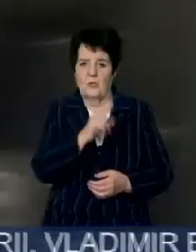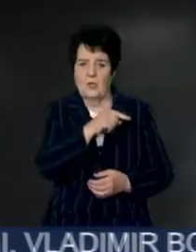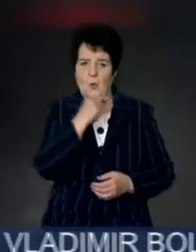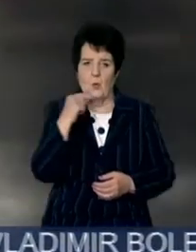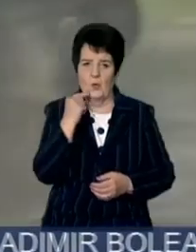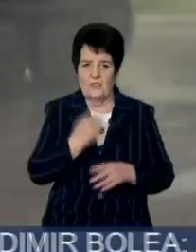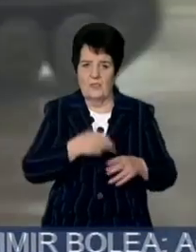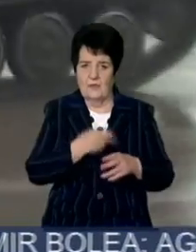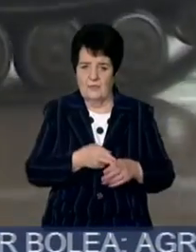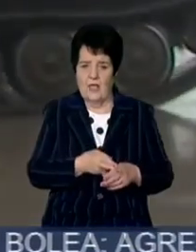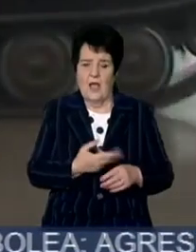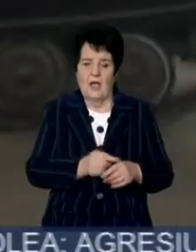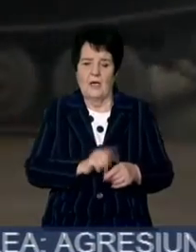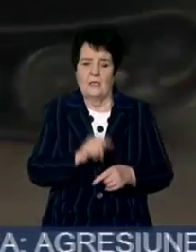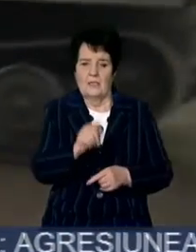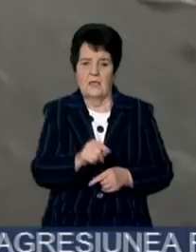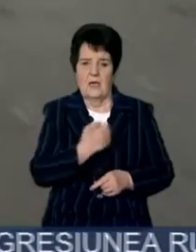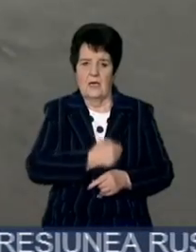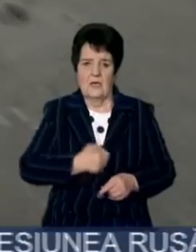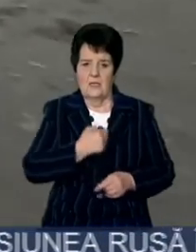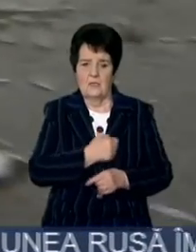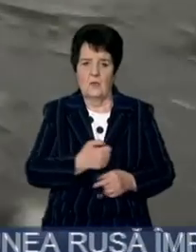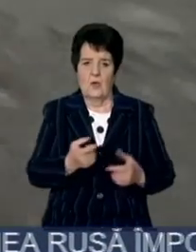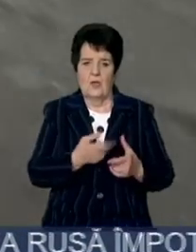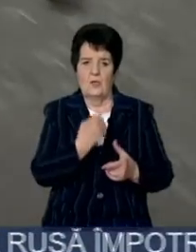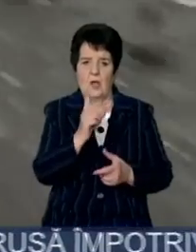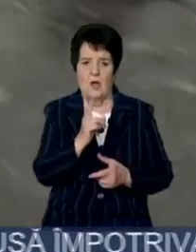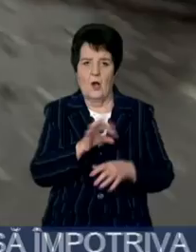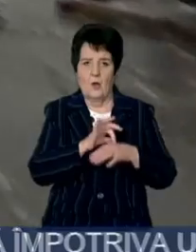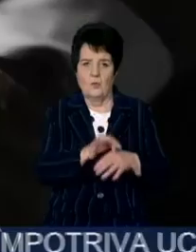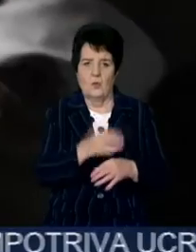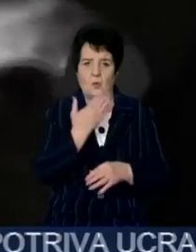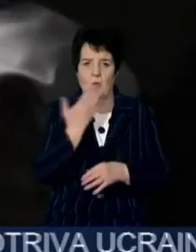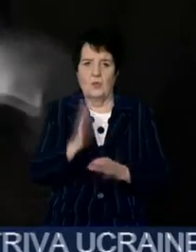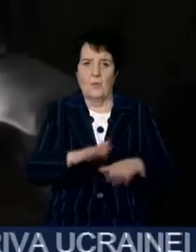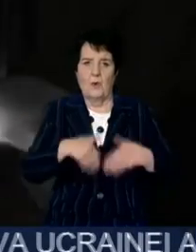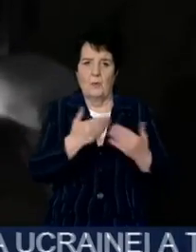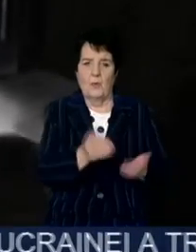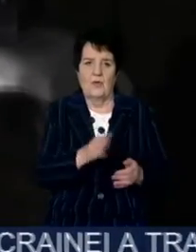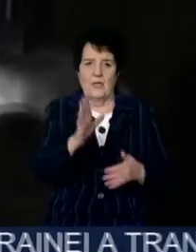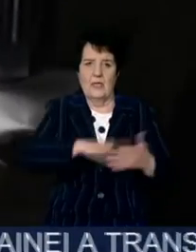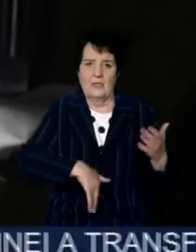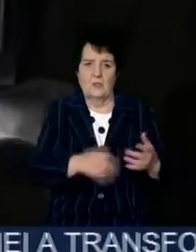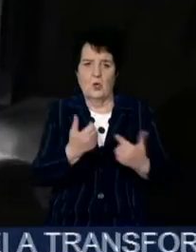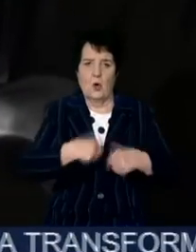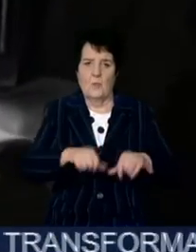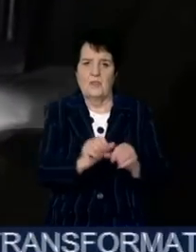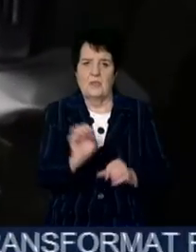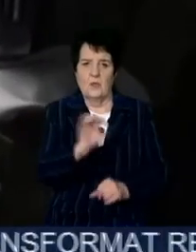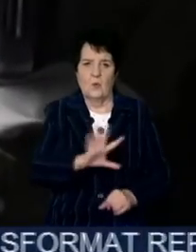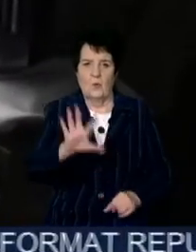să interzică exportul către țara agresoare a anumitor semiconductori, potrivit ultimei propuneri de sancțiuni a Comisiei Europene.